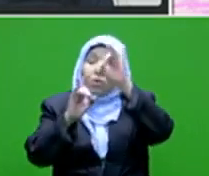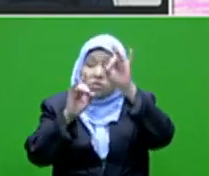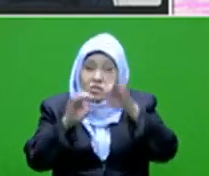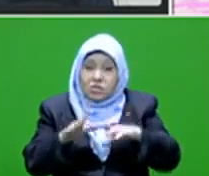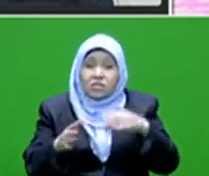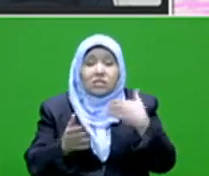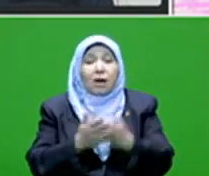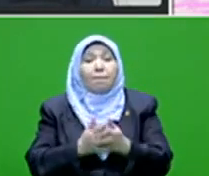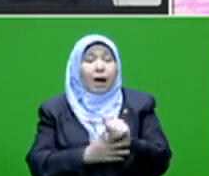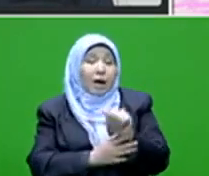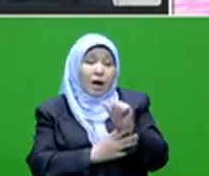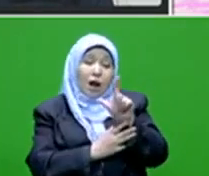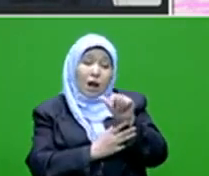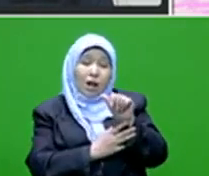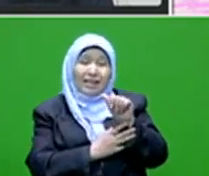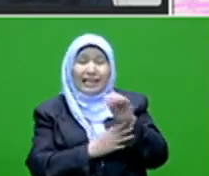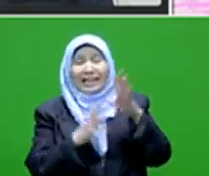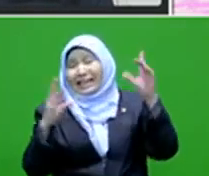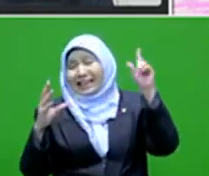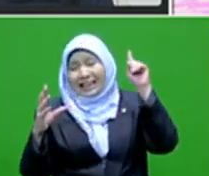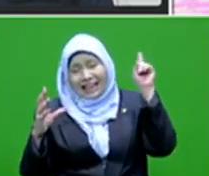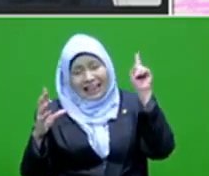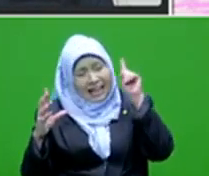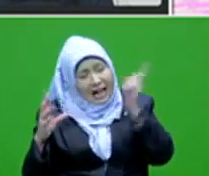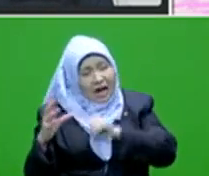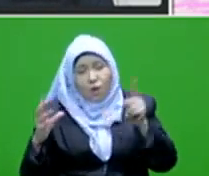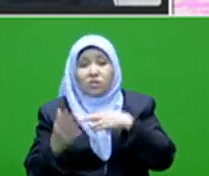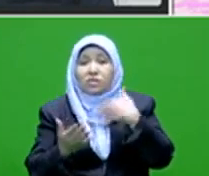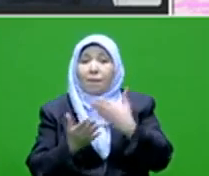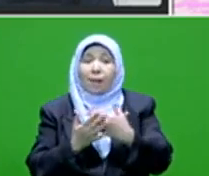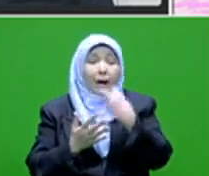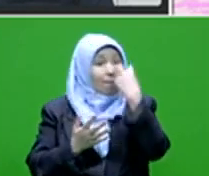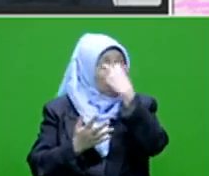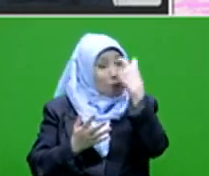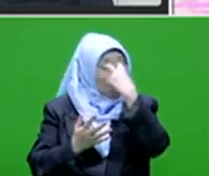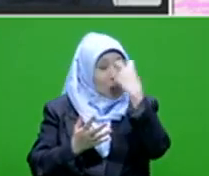sampai lunyai, sampai buta mata. Betul.